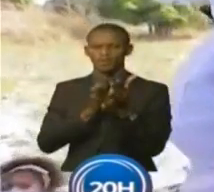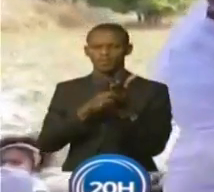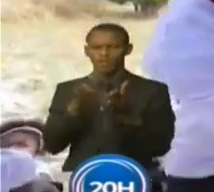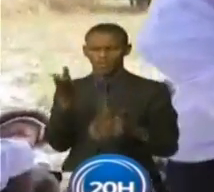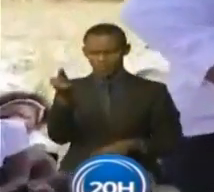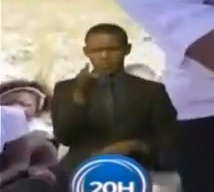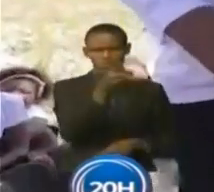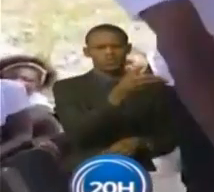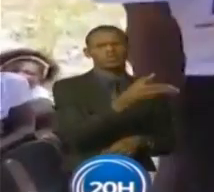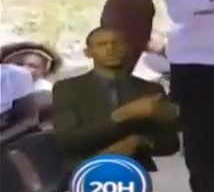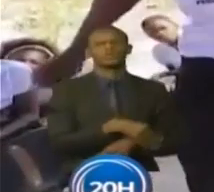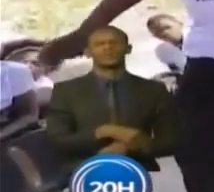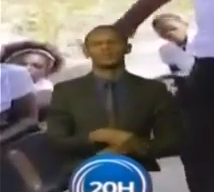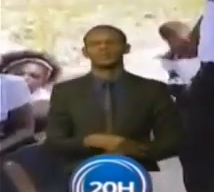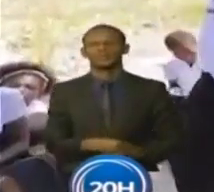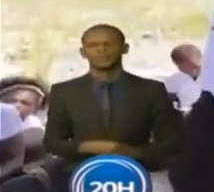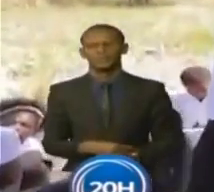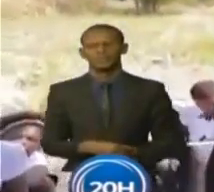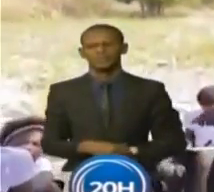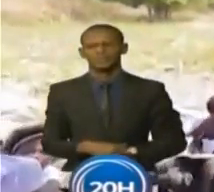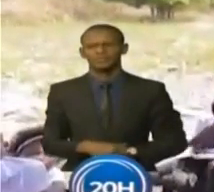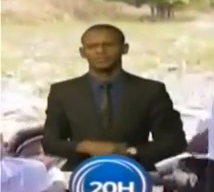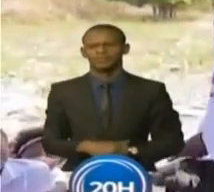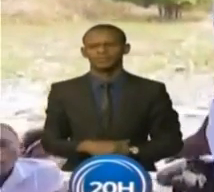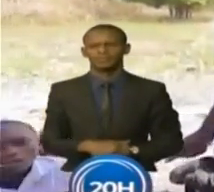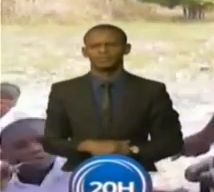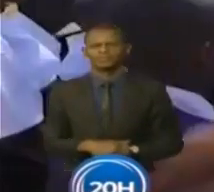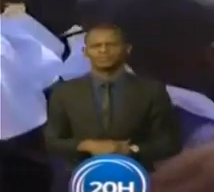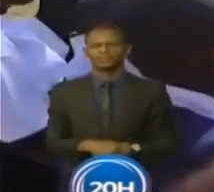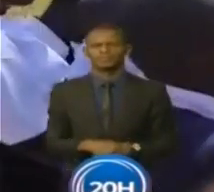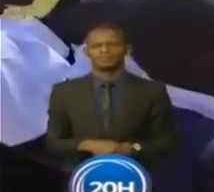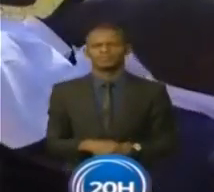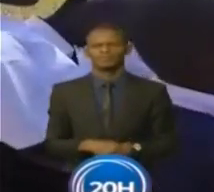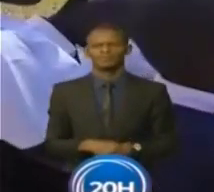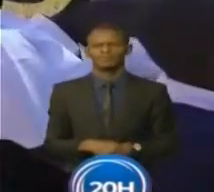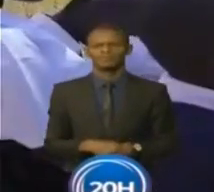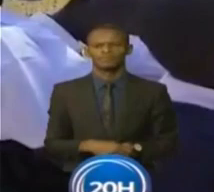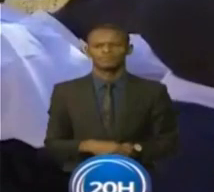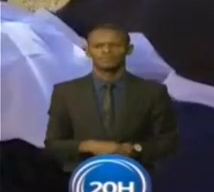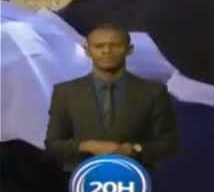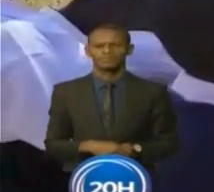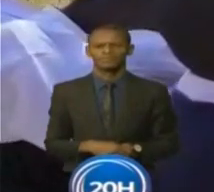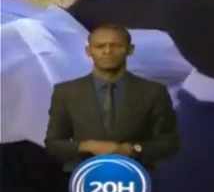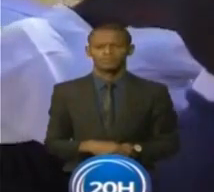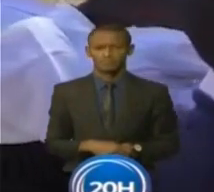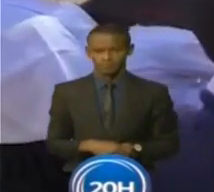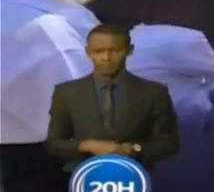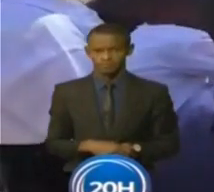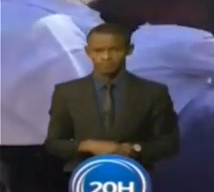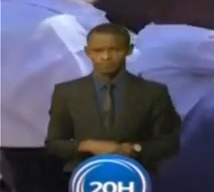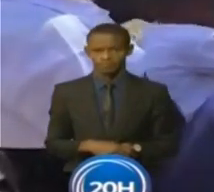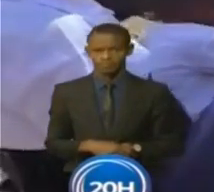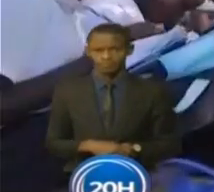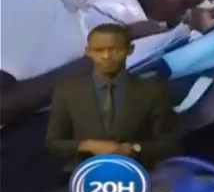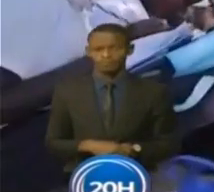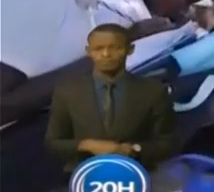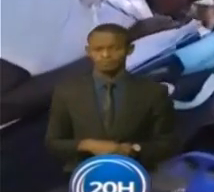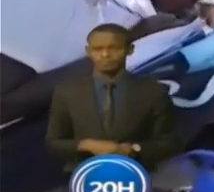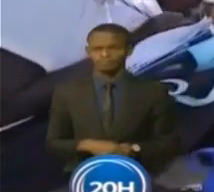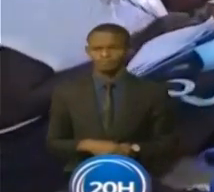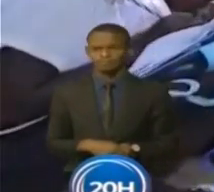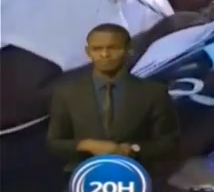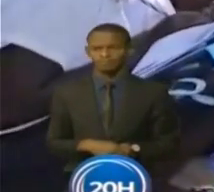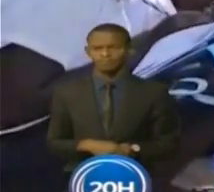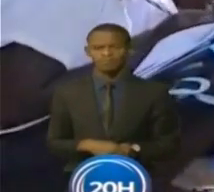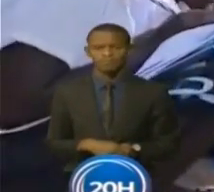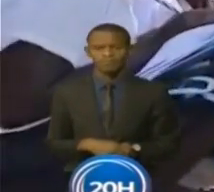Nous sommes ici. Lisez la quatrième question. Une classe à ciel ouvert. Sous l'arbre, la quatrième et la cinquième